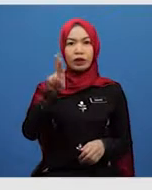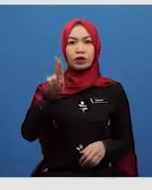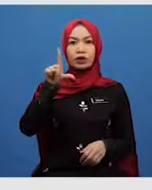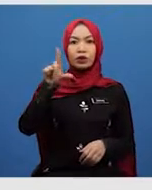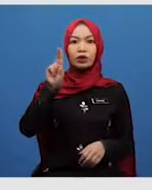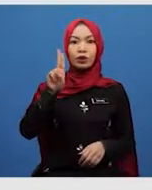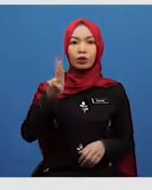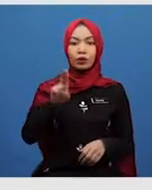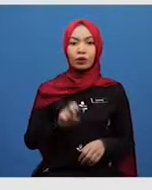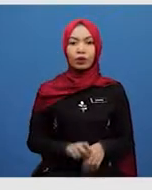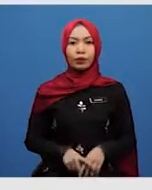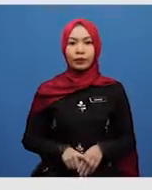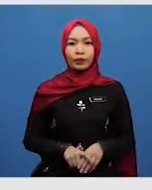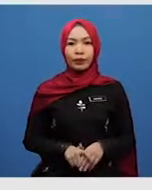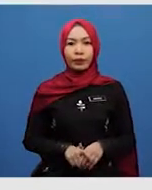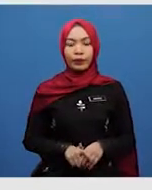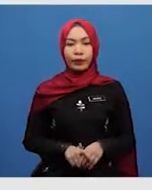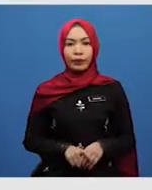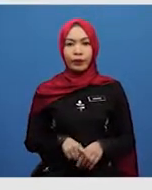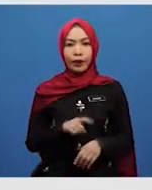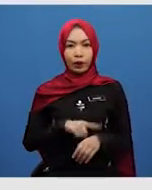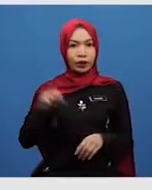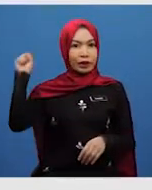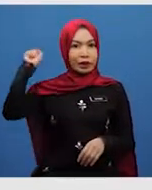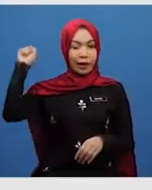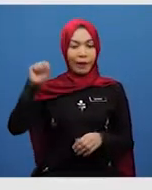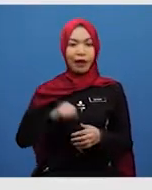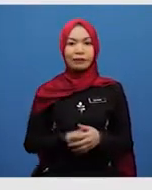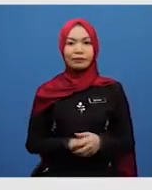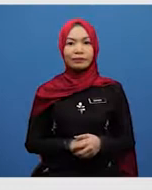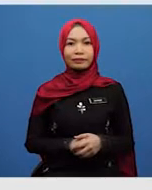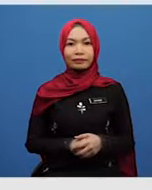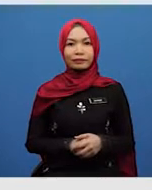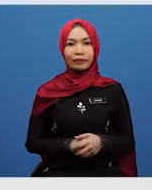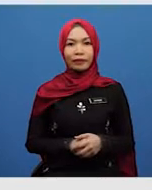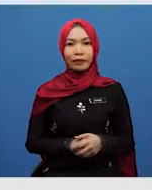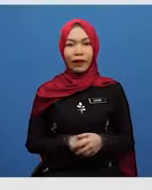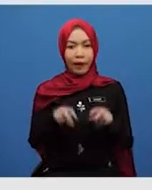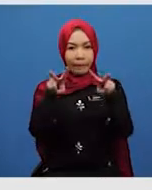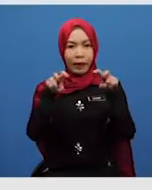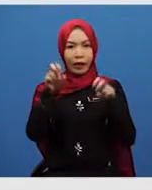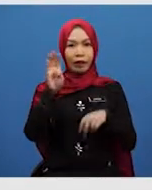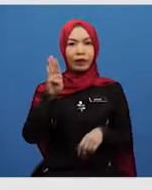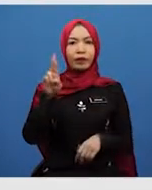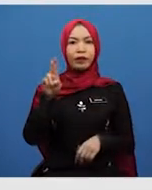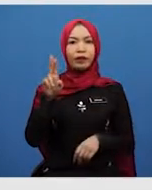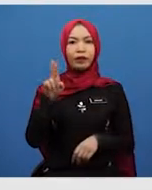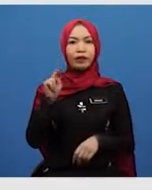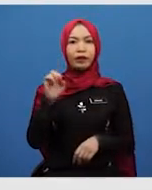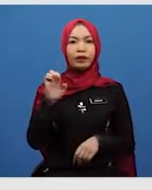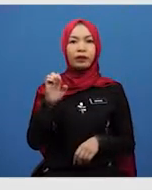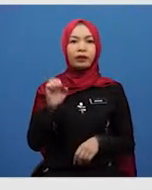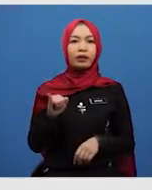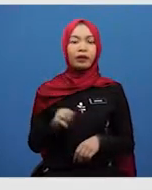pantai timur Sabah Hai pengaruh guna menyebabkan pemerintahan